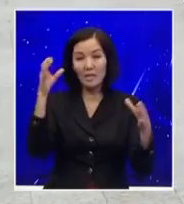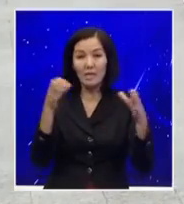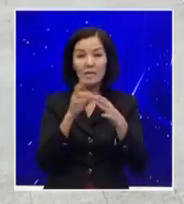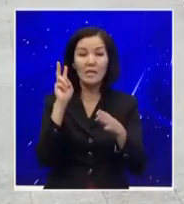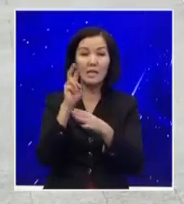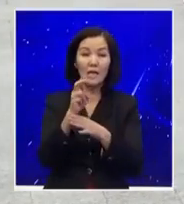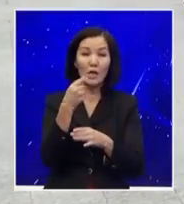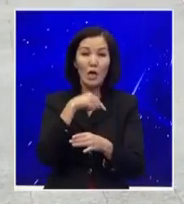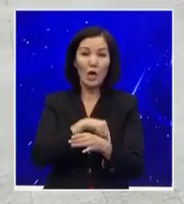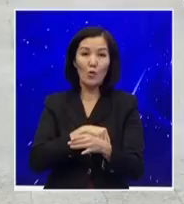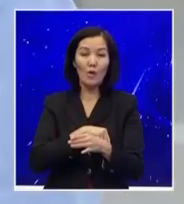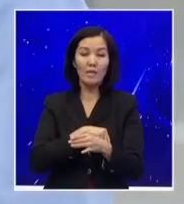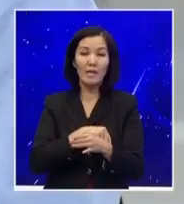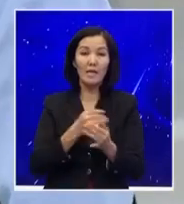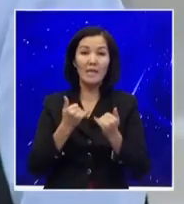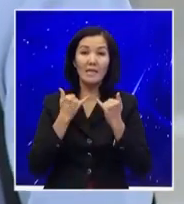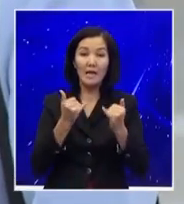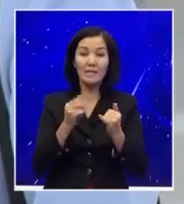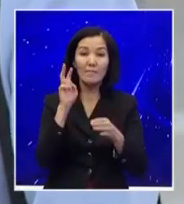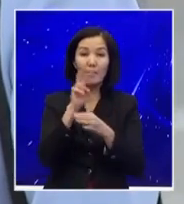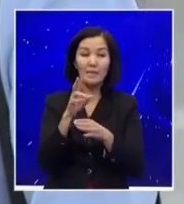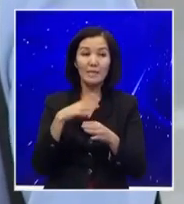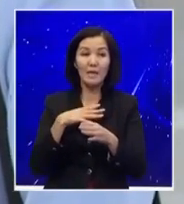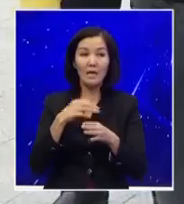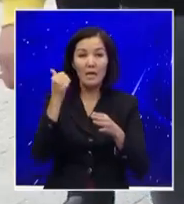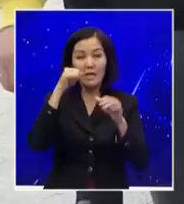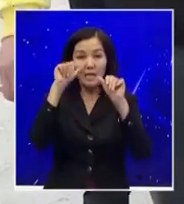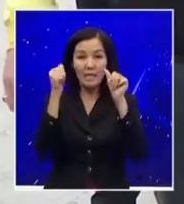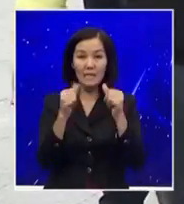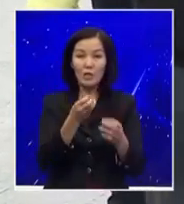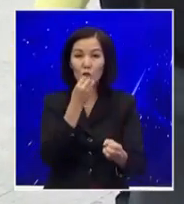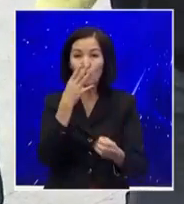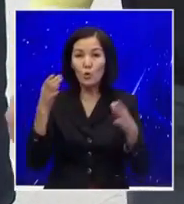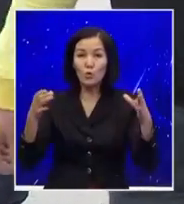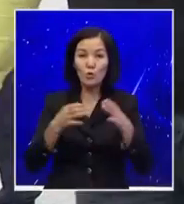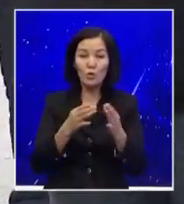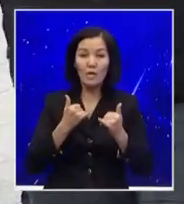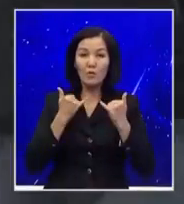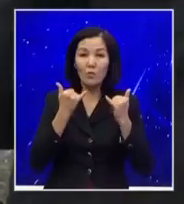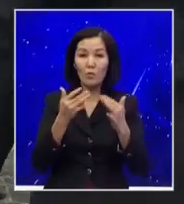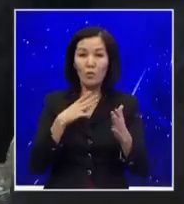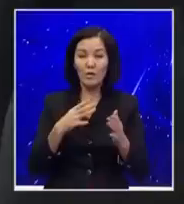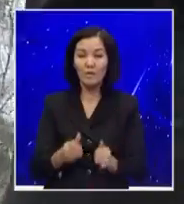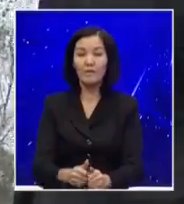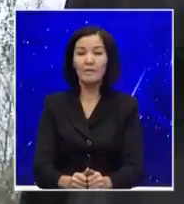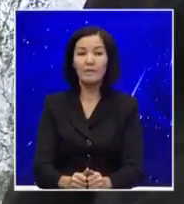аруақтарына тағзыммен бастады. Орталықтағы ұлақын ескерткішіне гүл шоқтарын қойып, рухына тағзым етті.